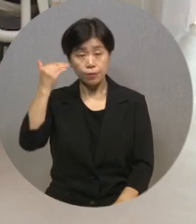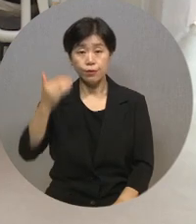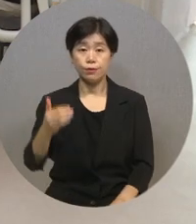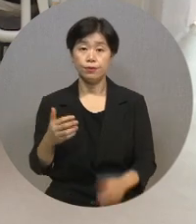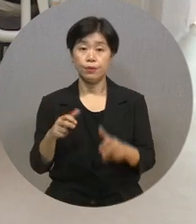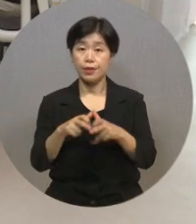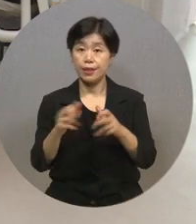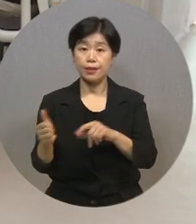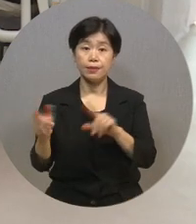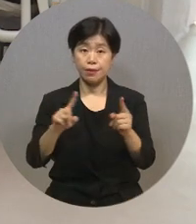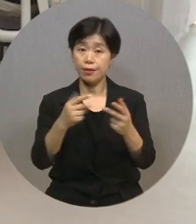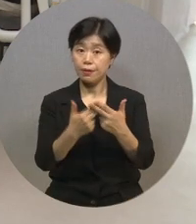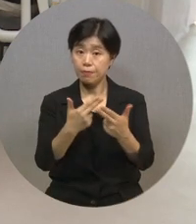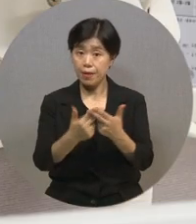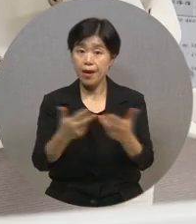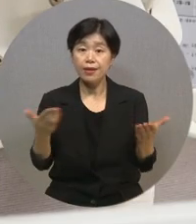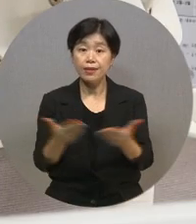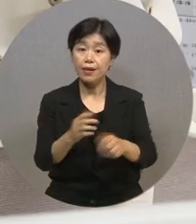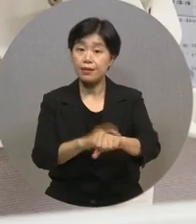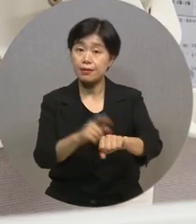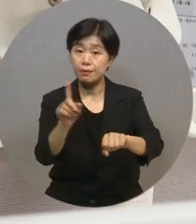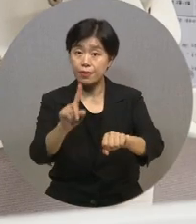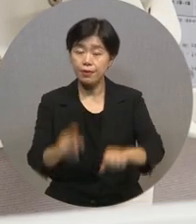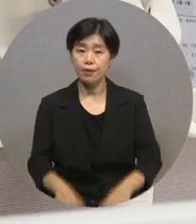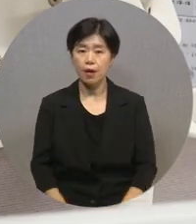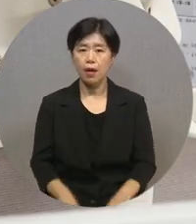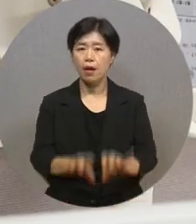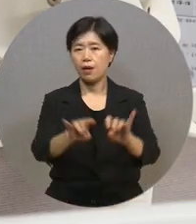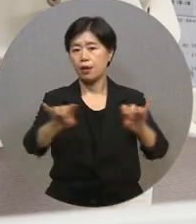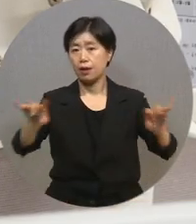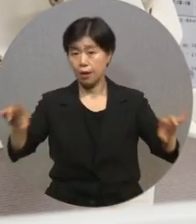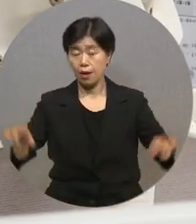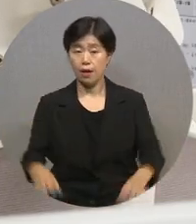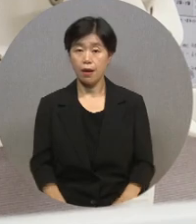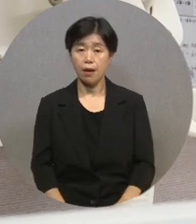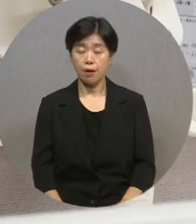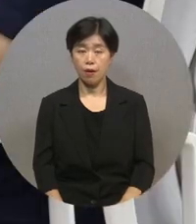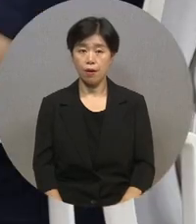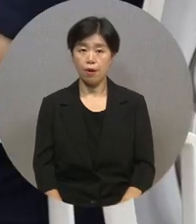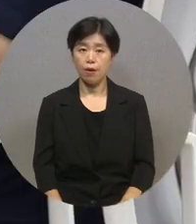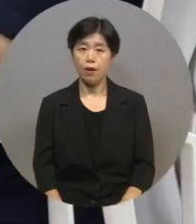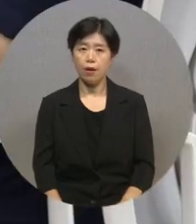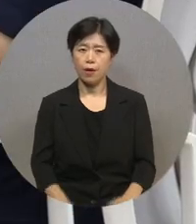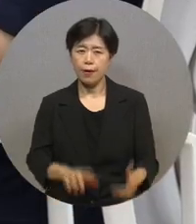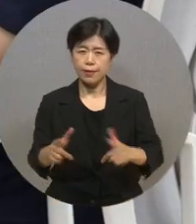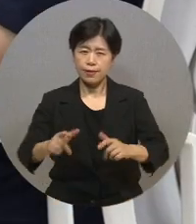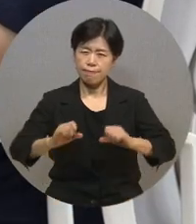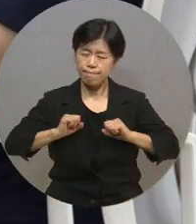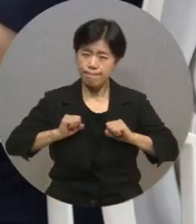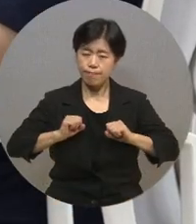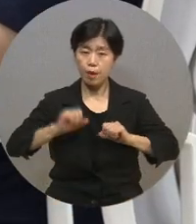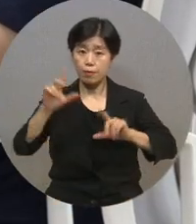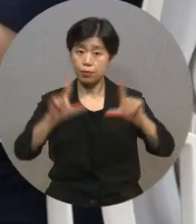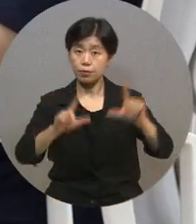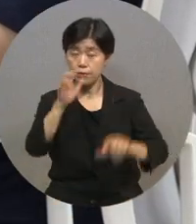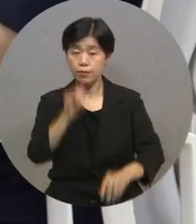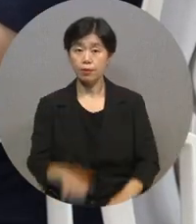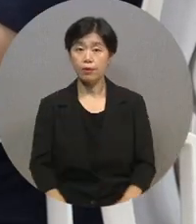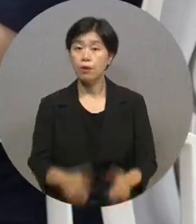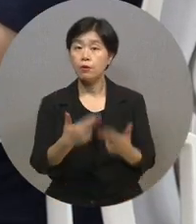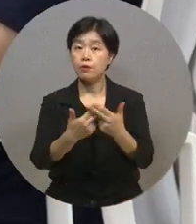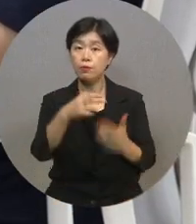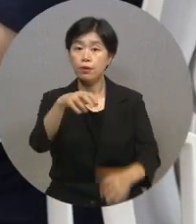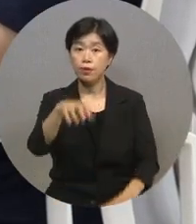한국장애인재활협회의 근무시간. 직원들 모두 각 부서에서 장애인 복지를 위한 역량을 뽐내는 모습인데요.